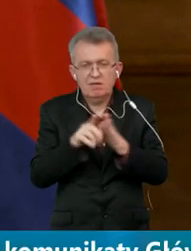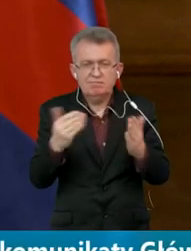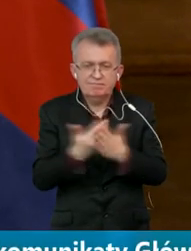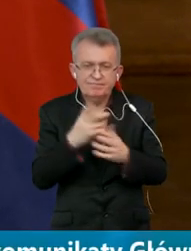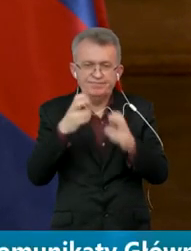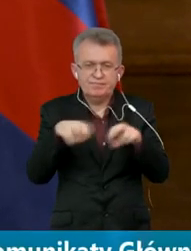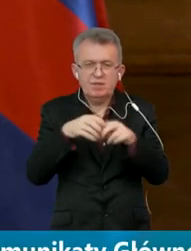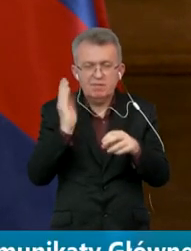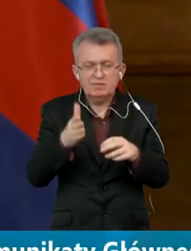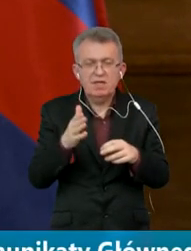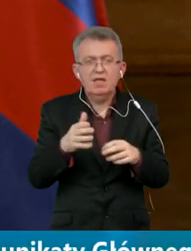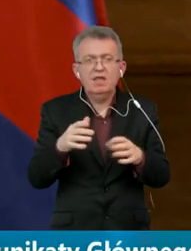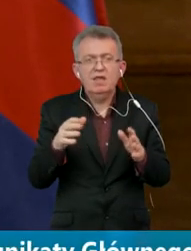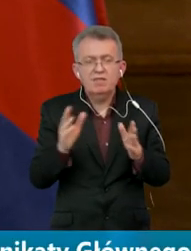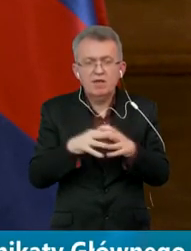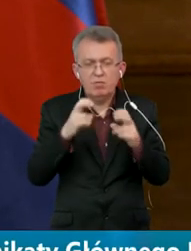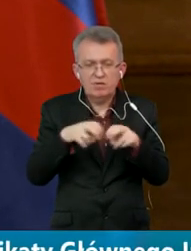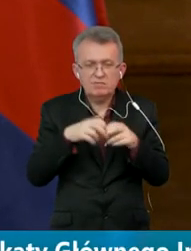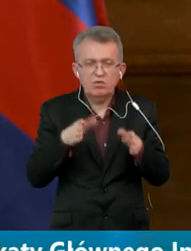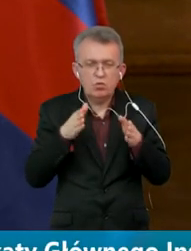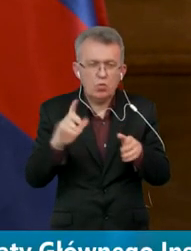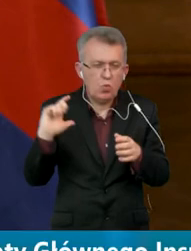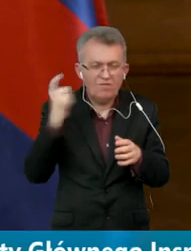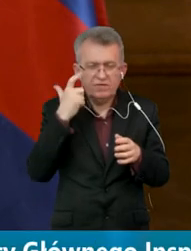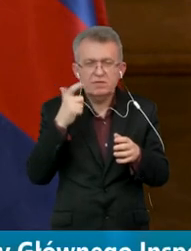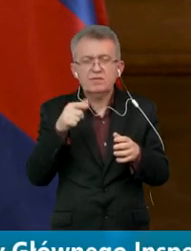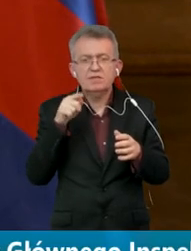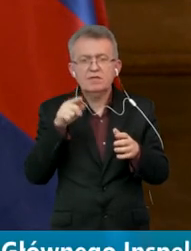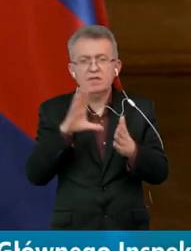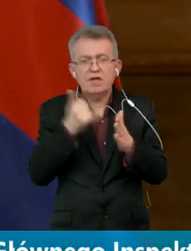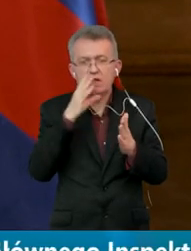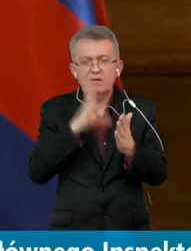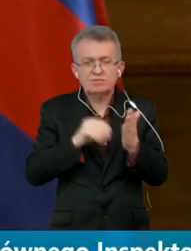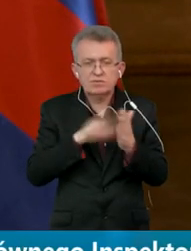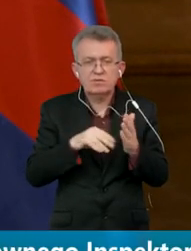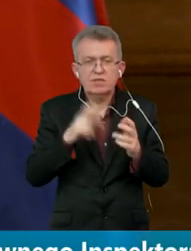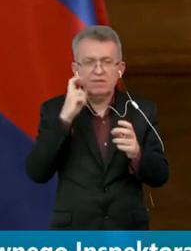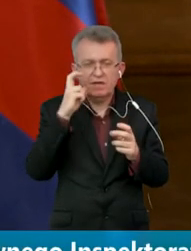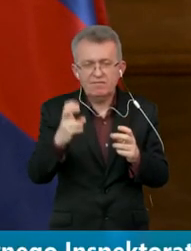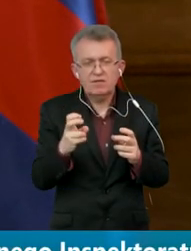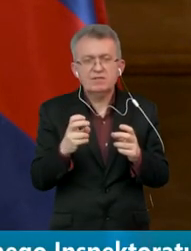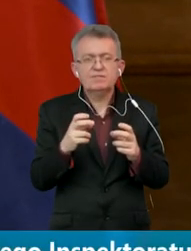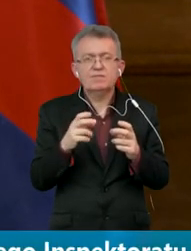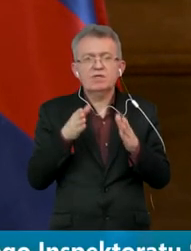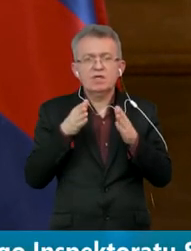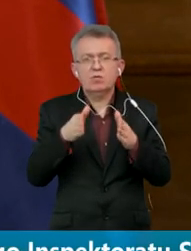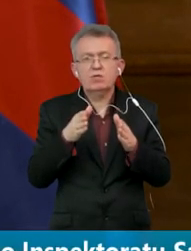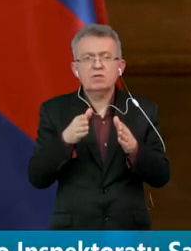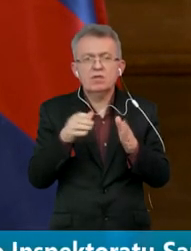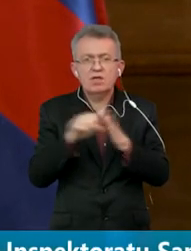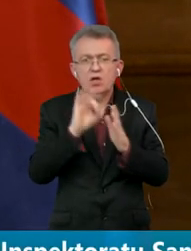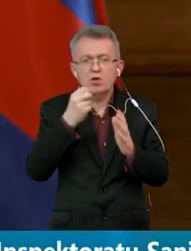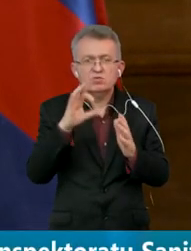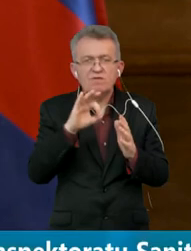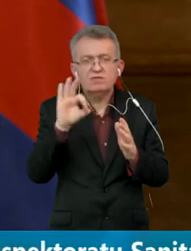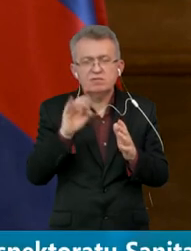tamtych obszarów. Natomiast rzeczywiście na modernizację dróg tych głównych, jak choćby linii tramwajowej w kierunku na Wrocław, no to